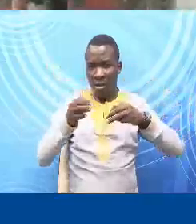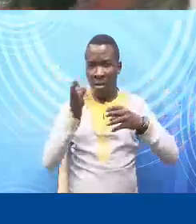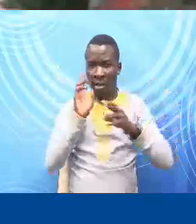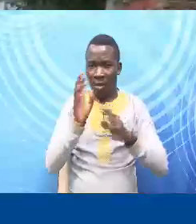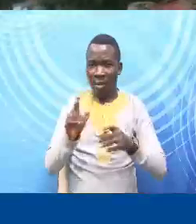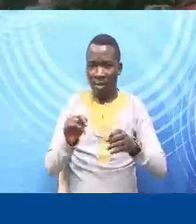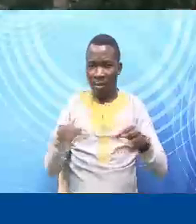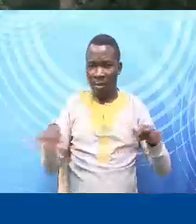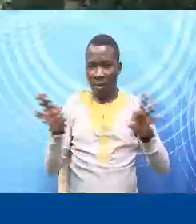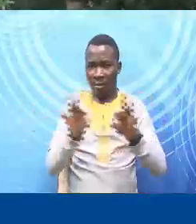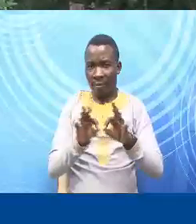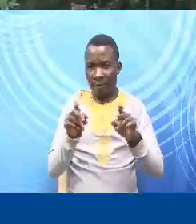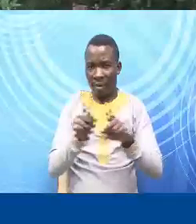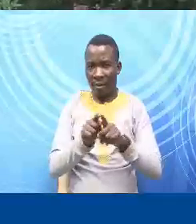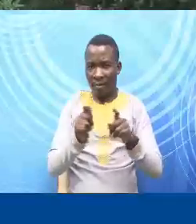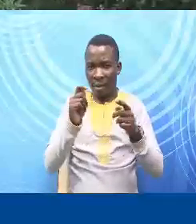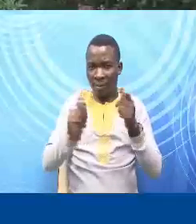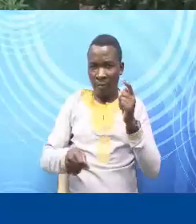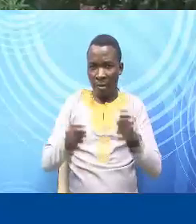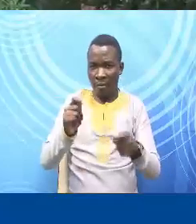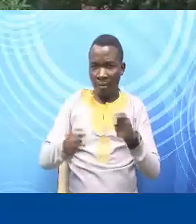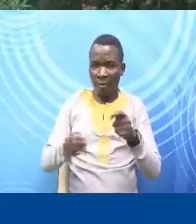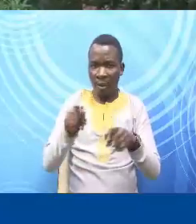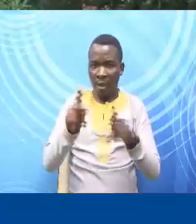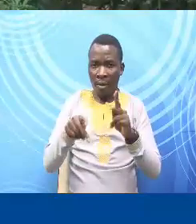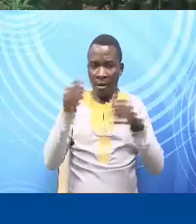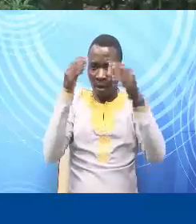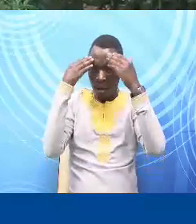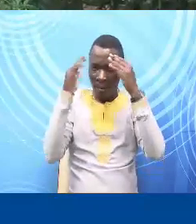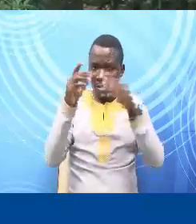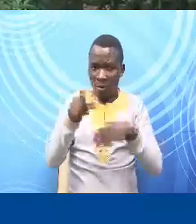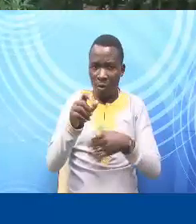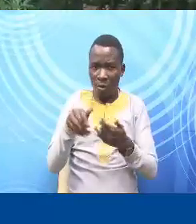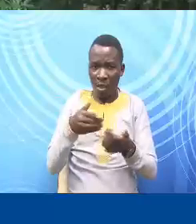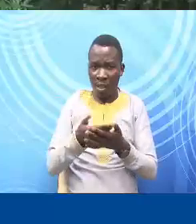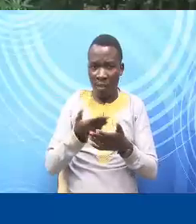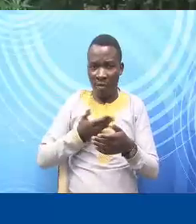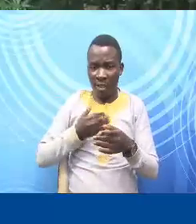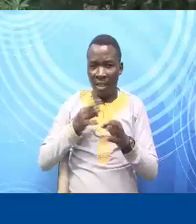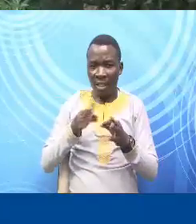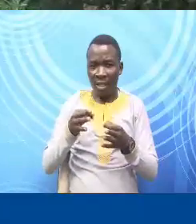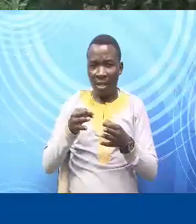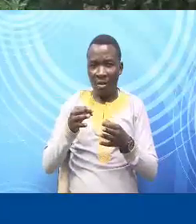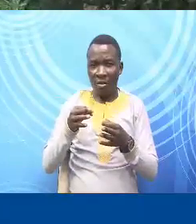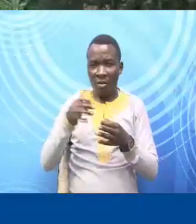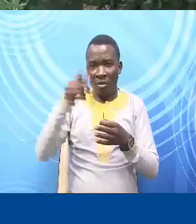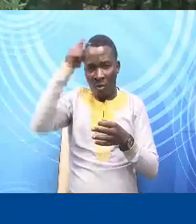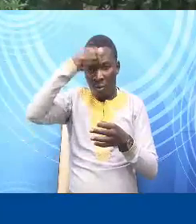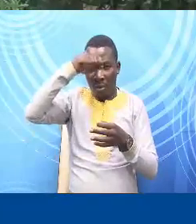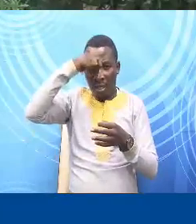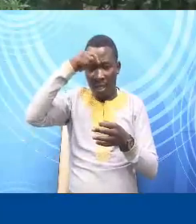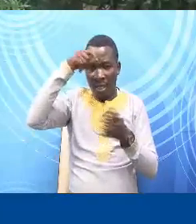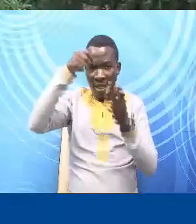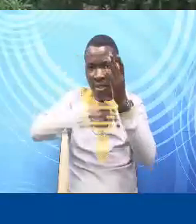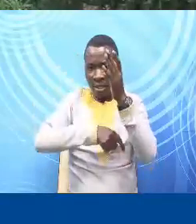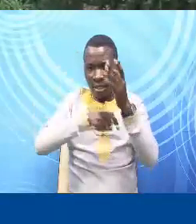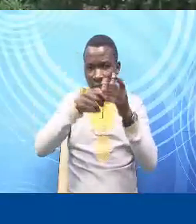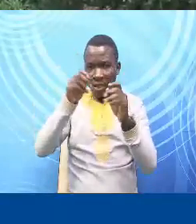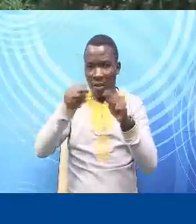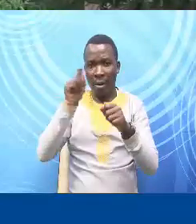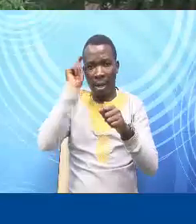yesi okay no muri magic nuko abantu batabizi buri muntu agirango agiramo ikinama yobera n'ubugenge ku buryo ushobora kuba ari impano